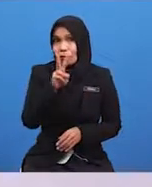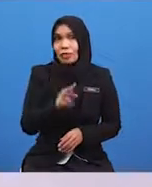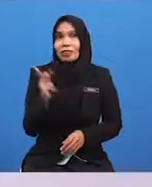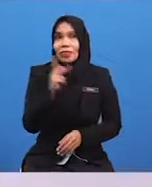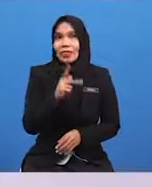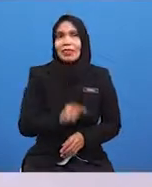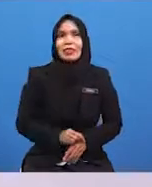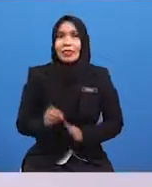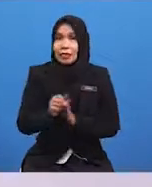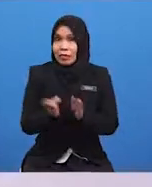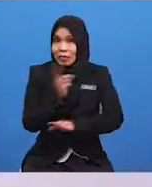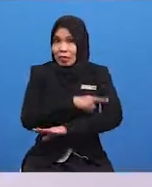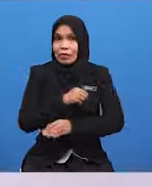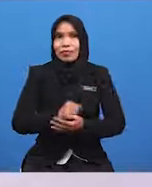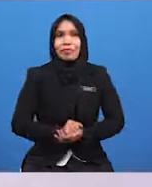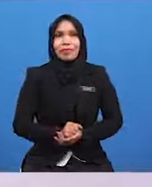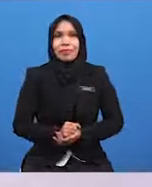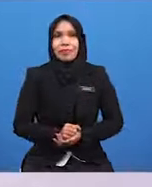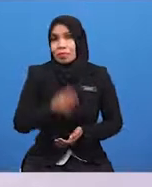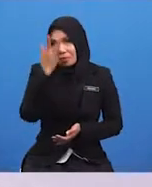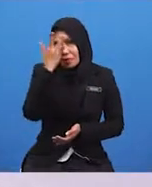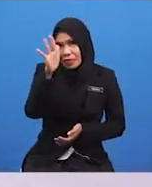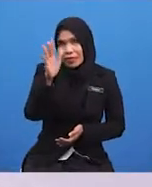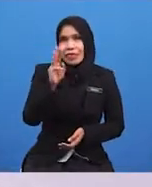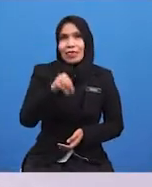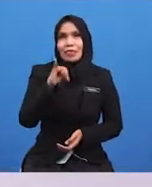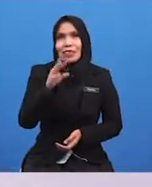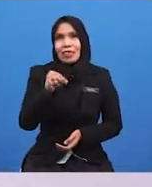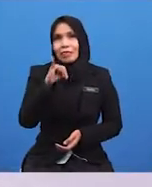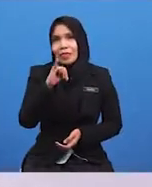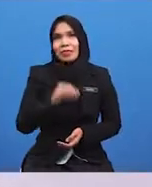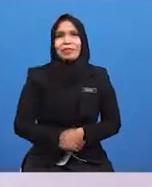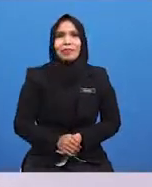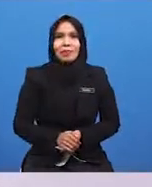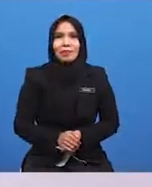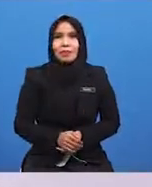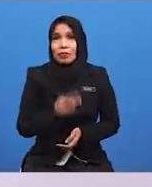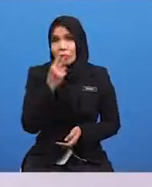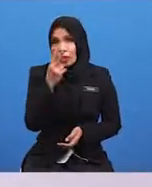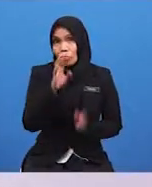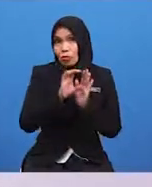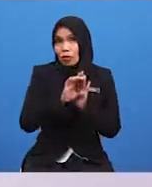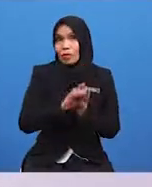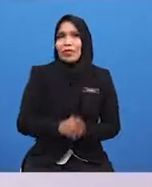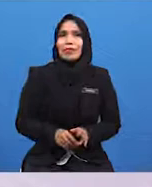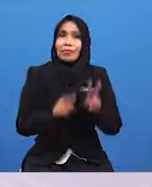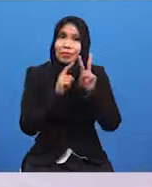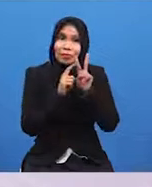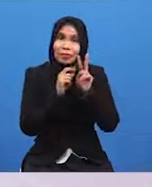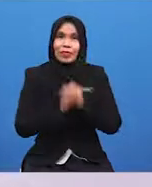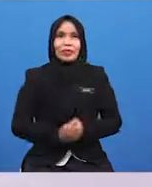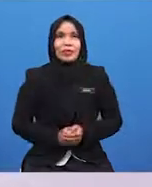pandai meme-meme lihat gambar kedua ini aku kah